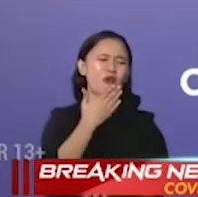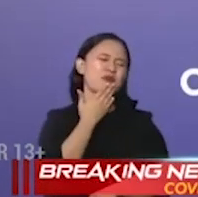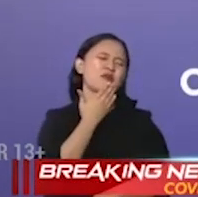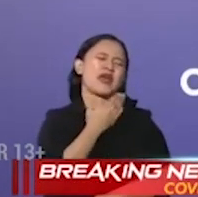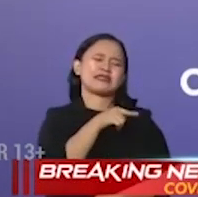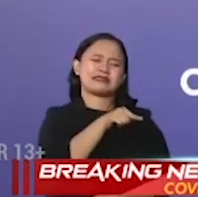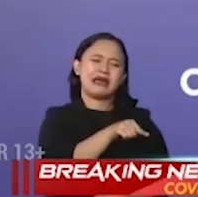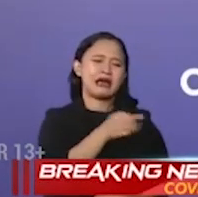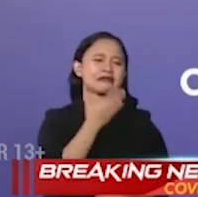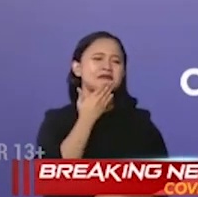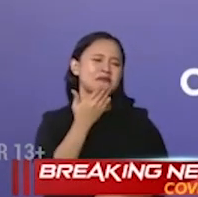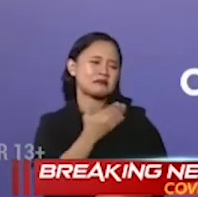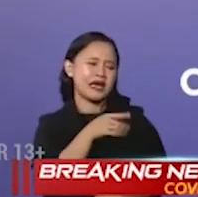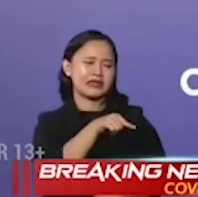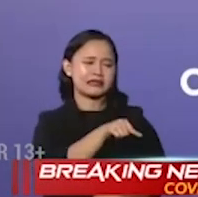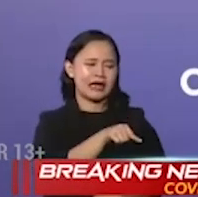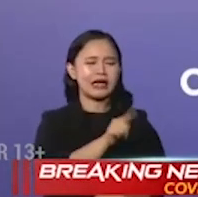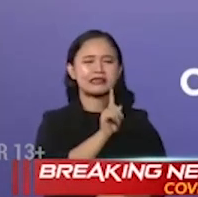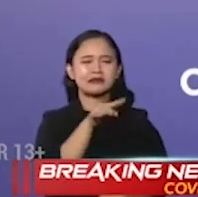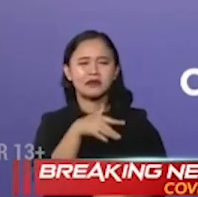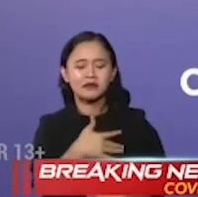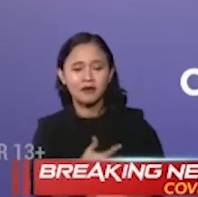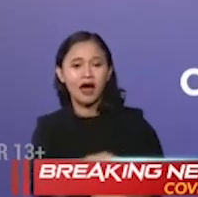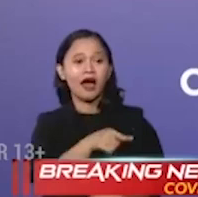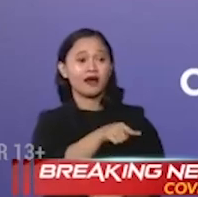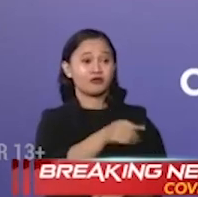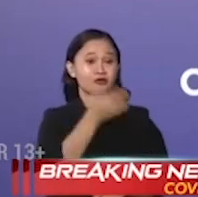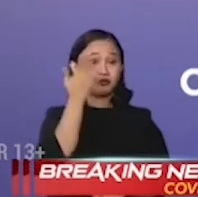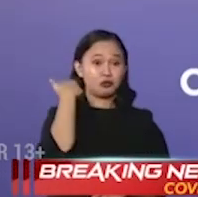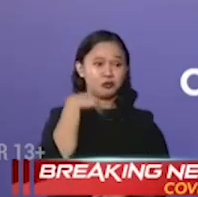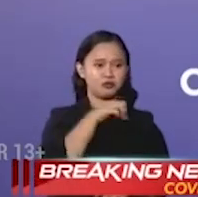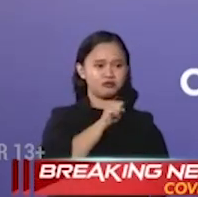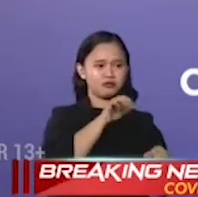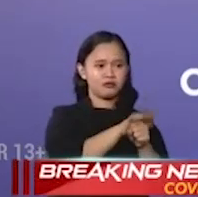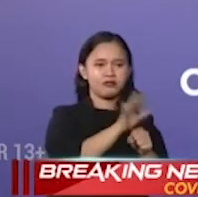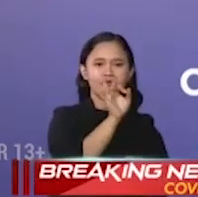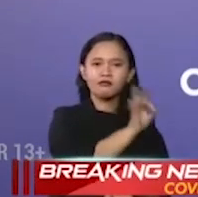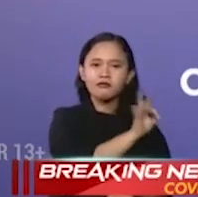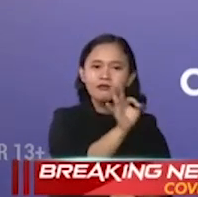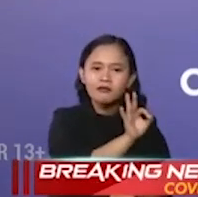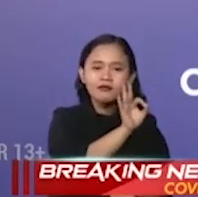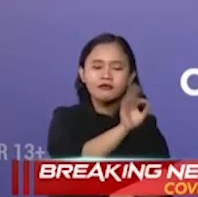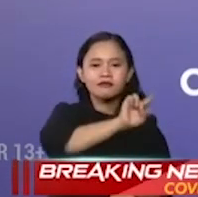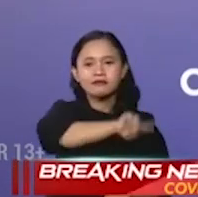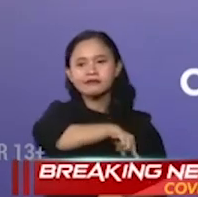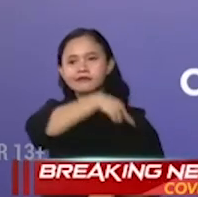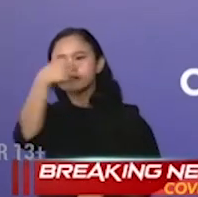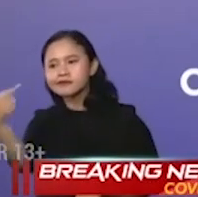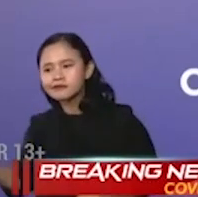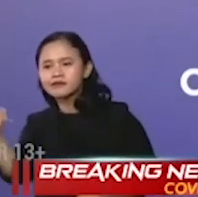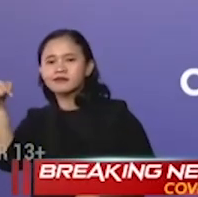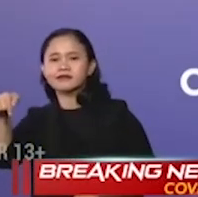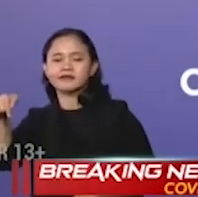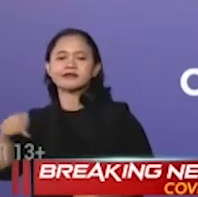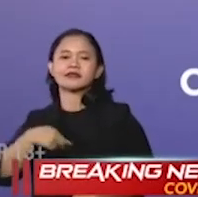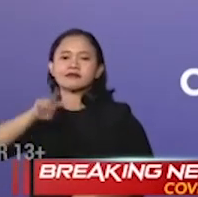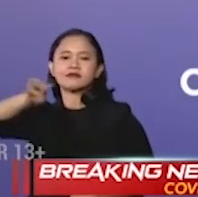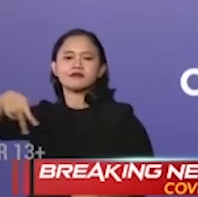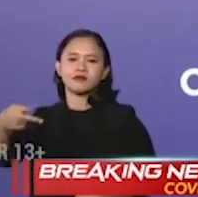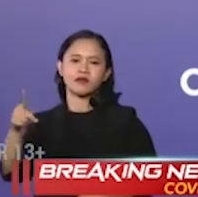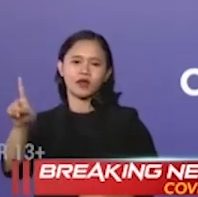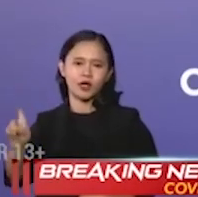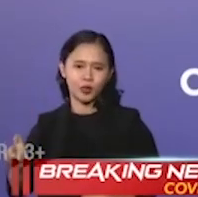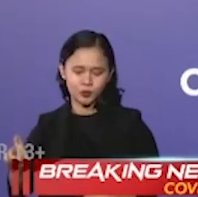karena saat itu ancaman konflik 19 belum ada Hai jika kita memahami betul